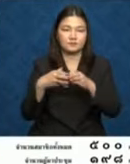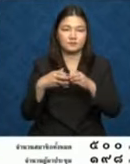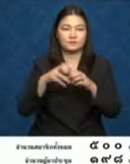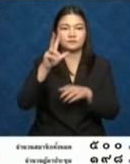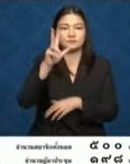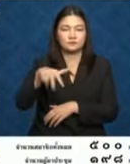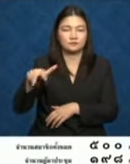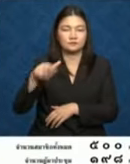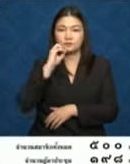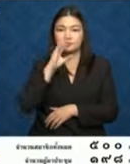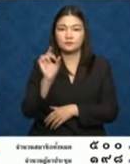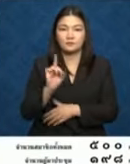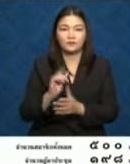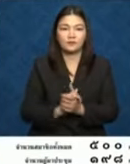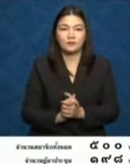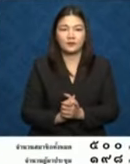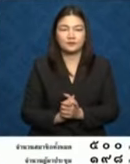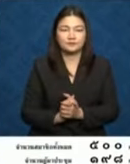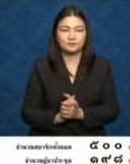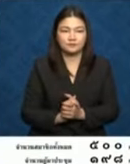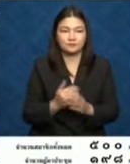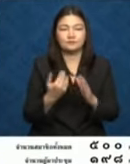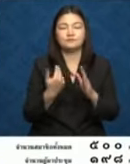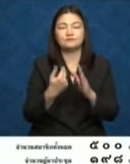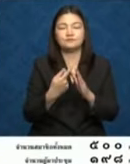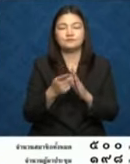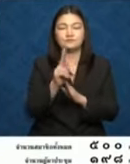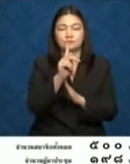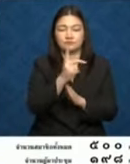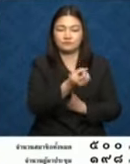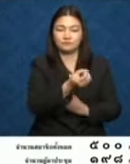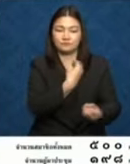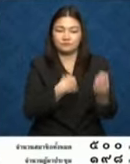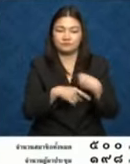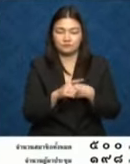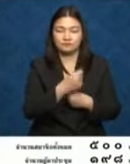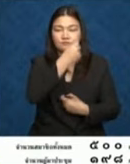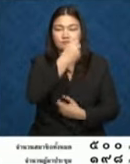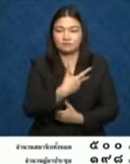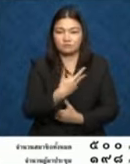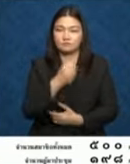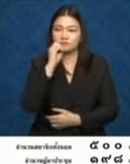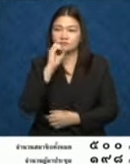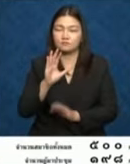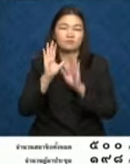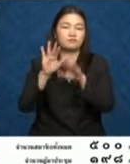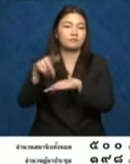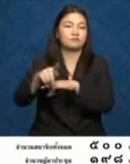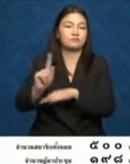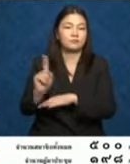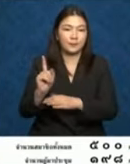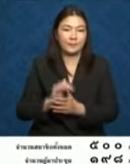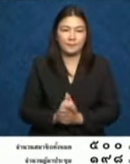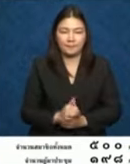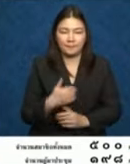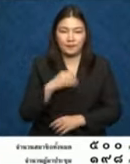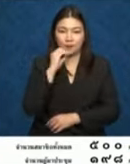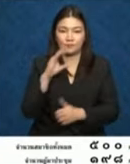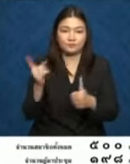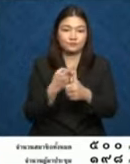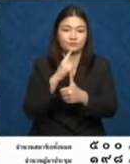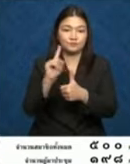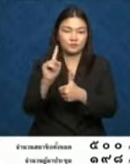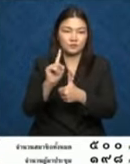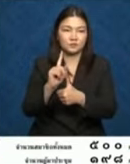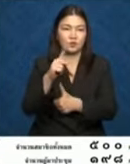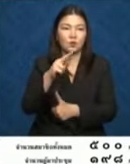อนำเลือดเนื้อร้อนของพี่น้องจังหวัดขอนแก่นทั้ง3เรื่องผ่านท่านประธานไปยังหน่วยงานรับผิดชอบดังนี้ค่ะเรื่องแรกฝากไปถึงกรมทางหลว